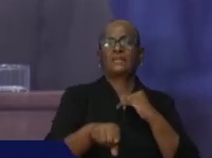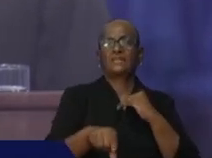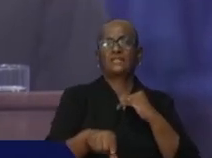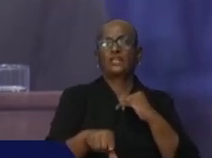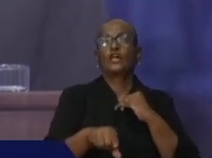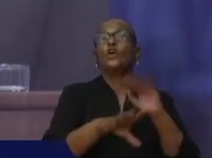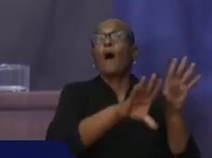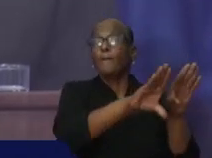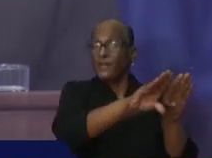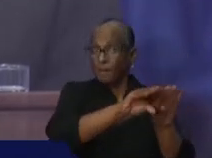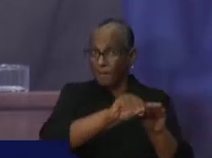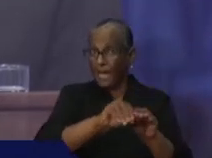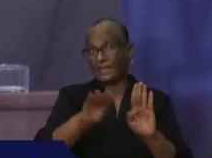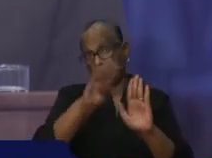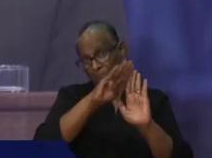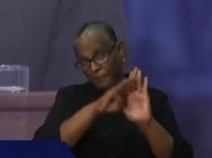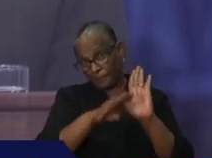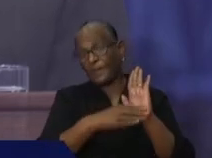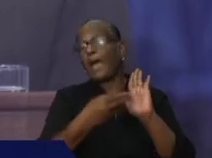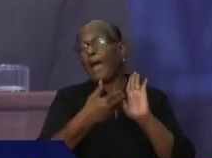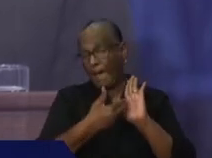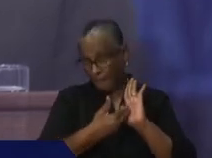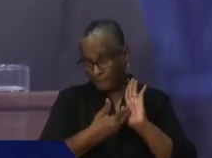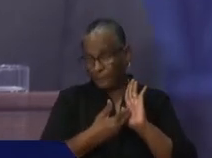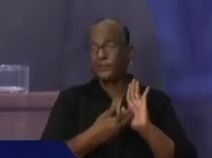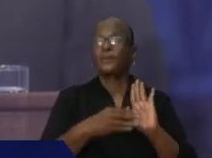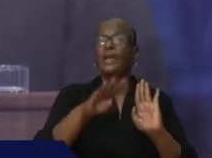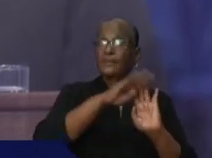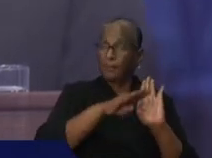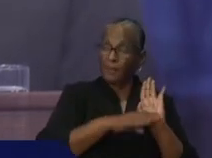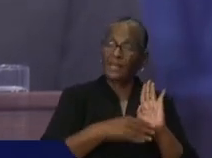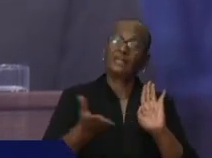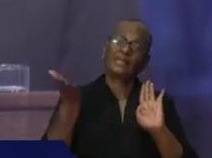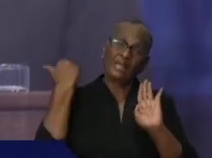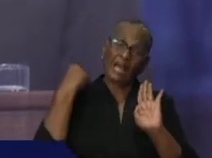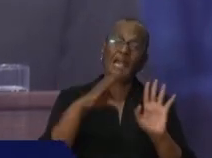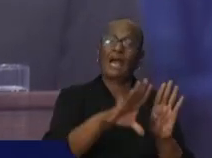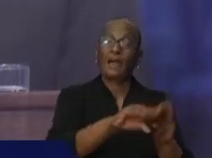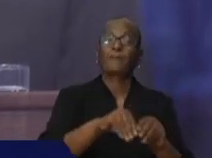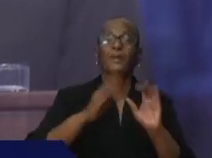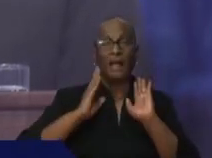de maatregelen die ik genoemd heb en de maatregelen die eerder getroffen zijn,